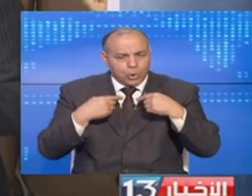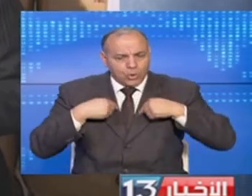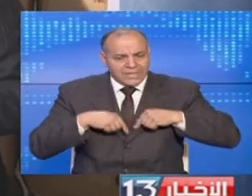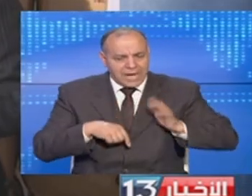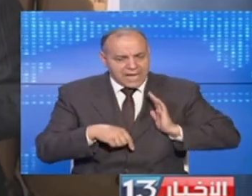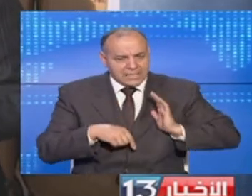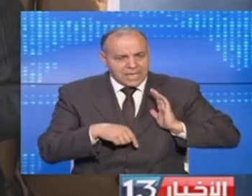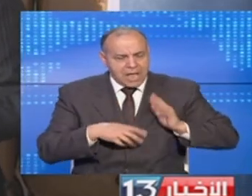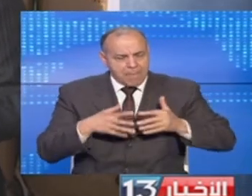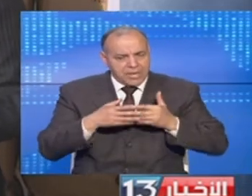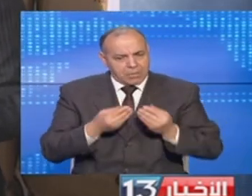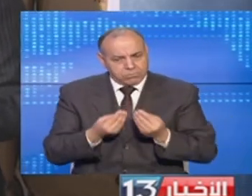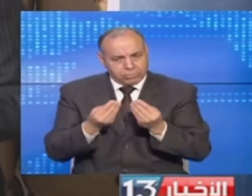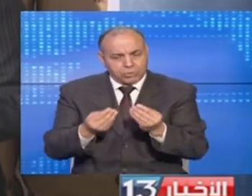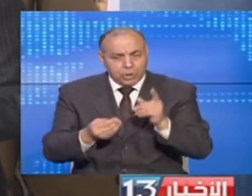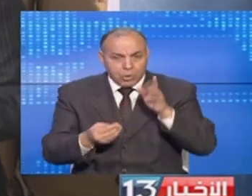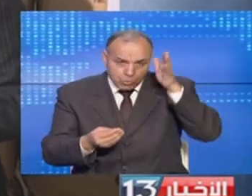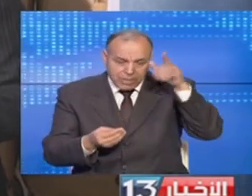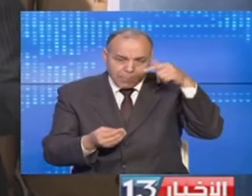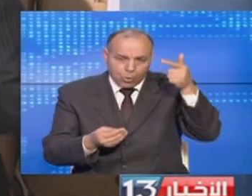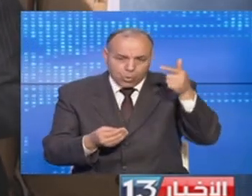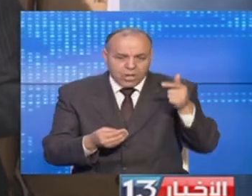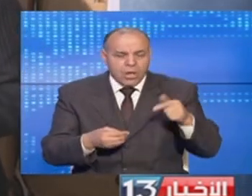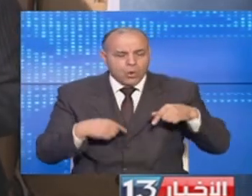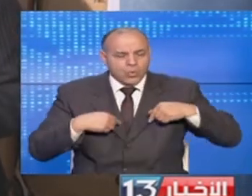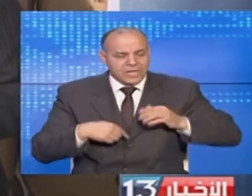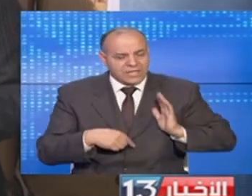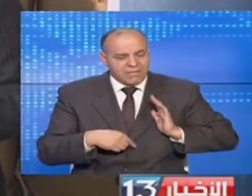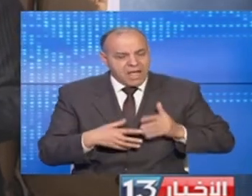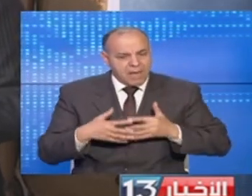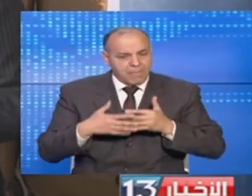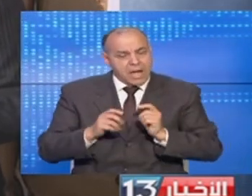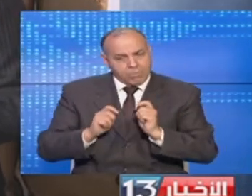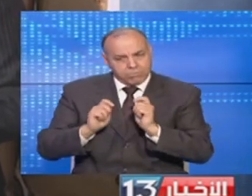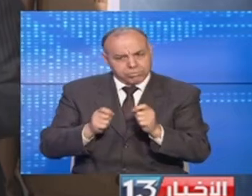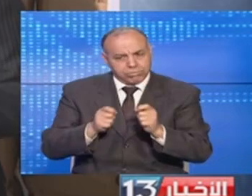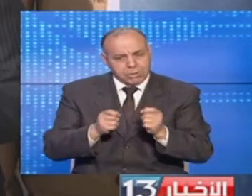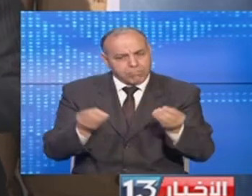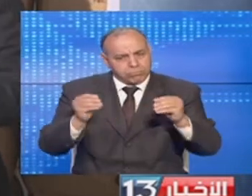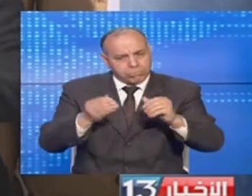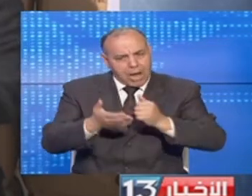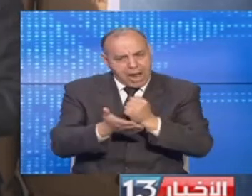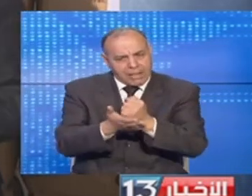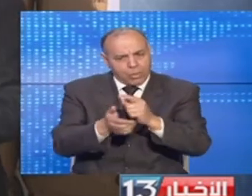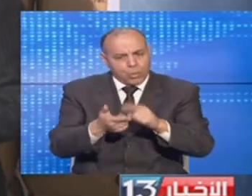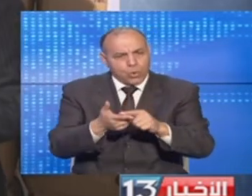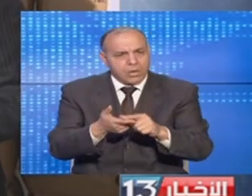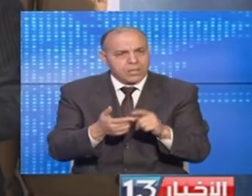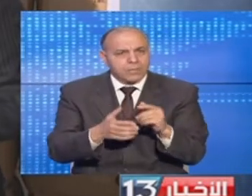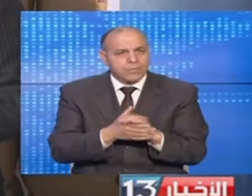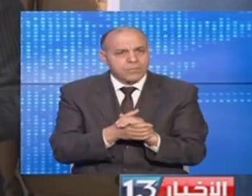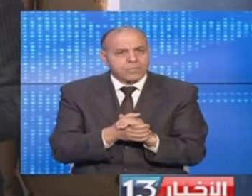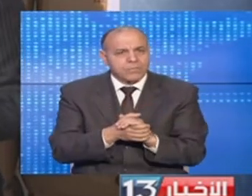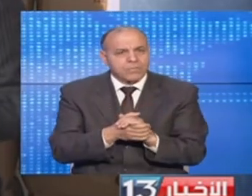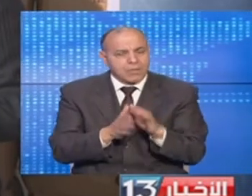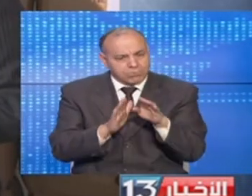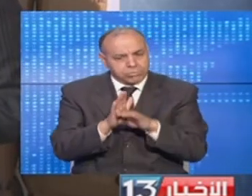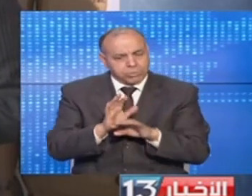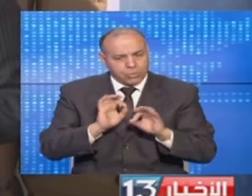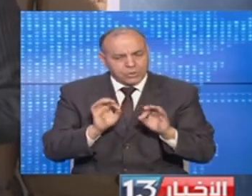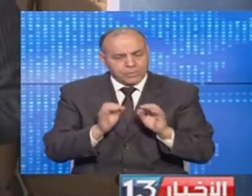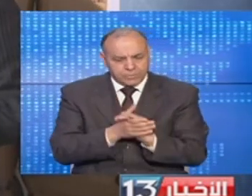الدفاع الامريكيه وفي المستقبل او بعض ال وزاره الدفاع الامريكيه على توفير المزيد من المساعده في شكل اه